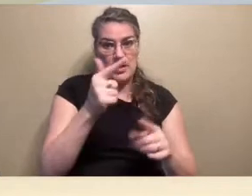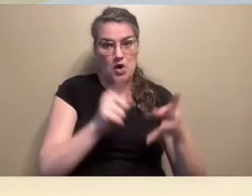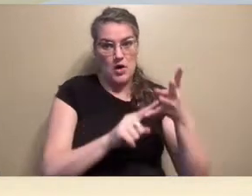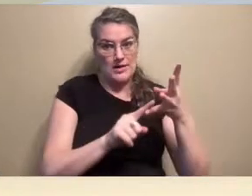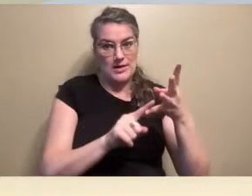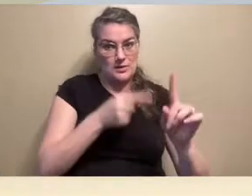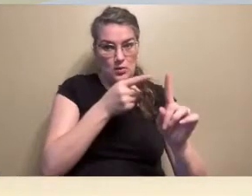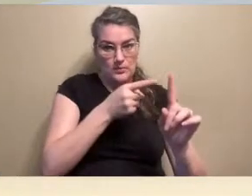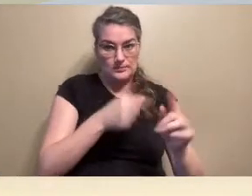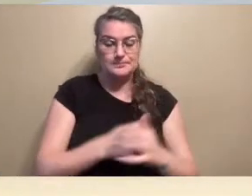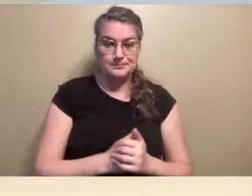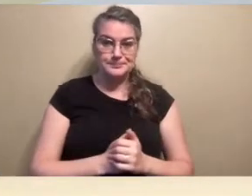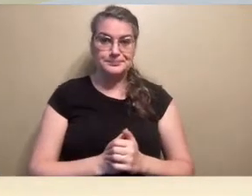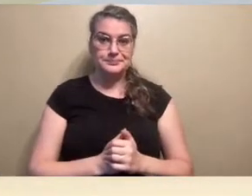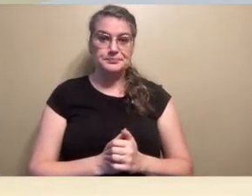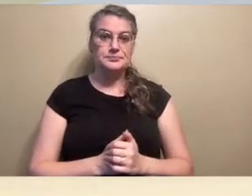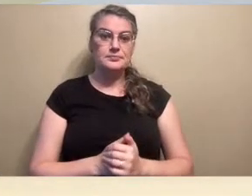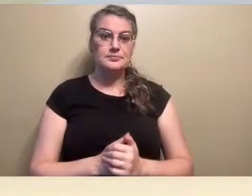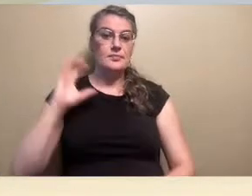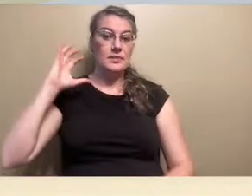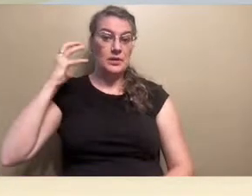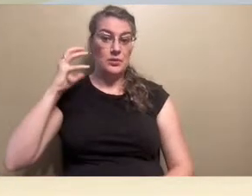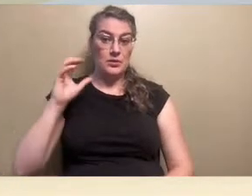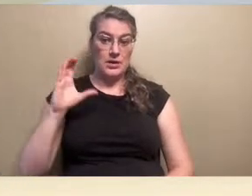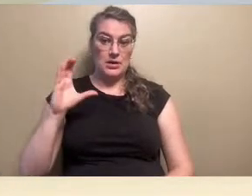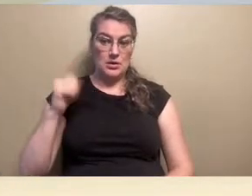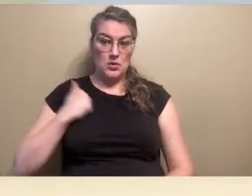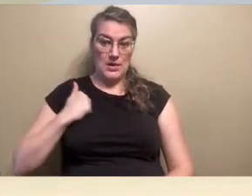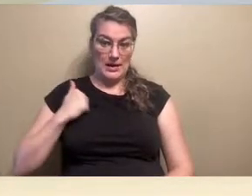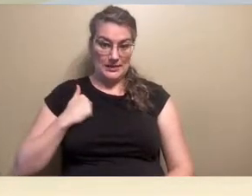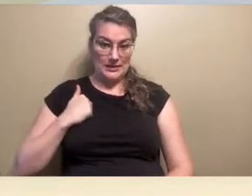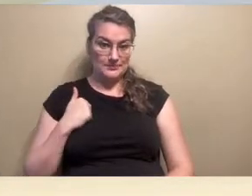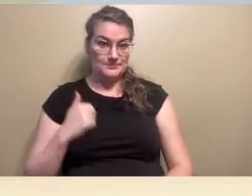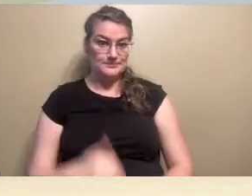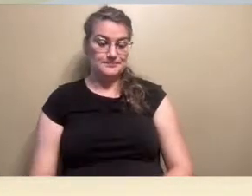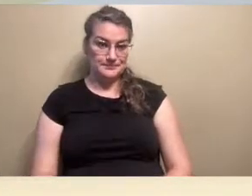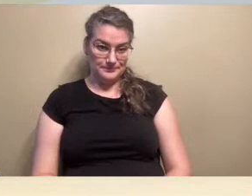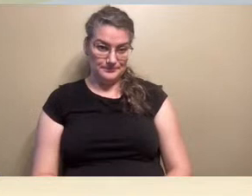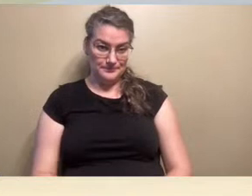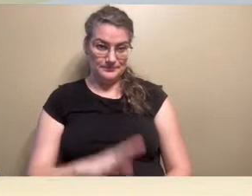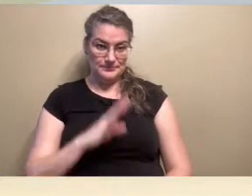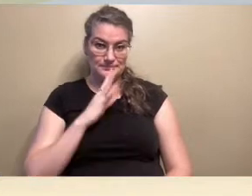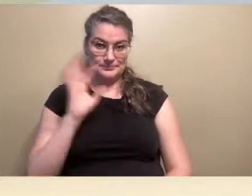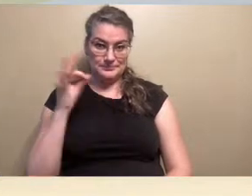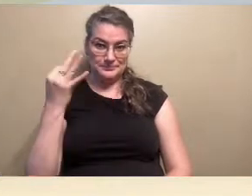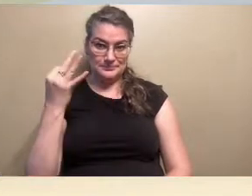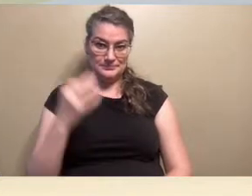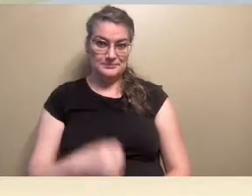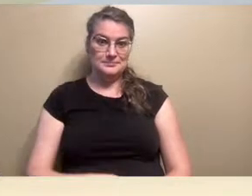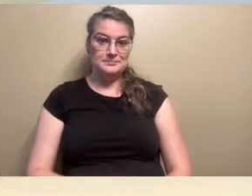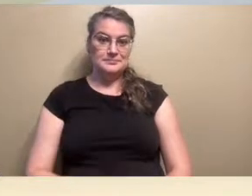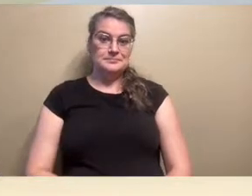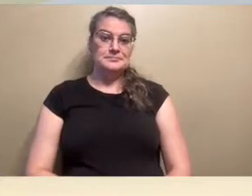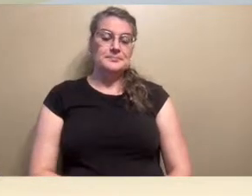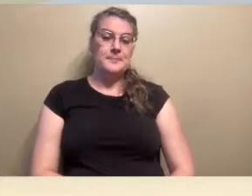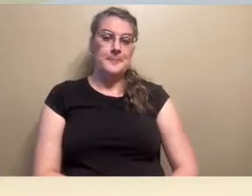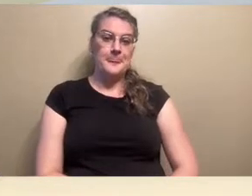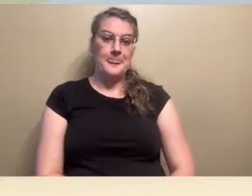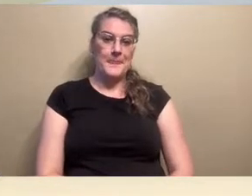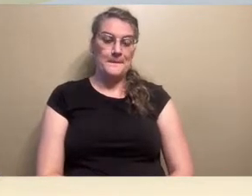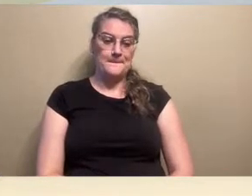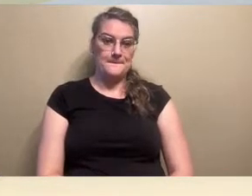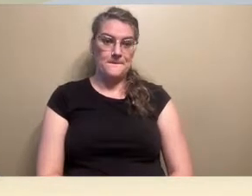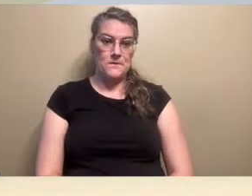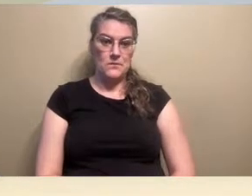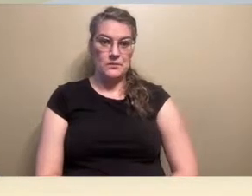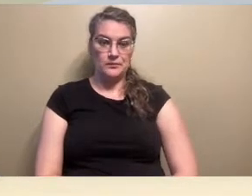Gabrielle Drummond, Radio-Canada. Bonjour, Dr. Morrison. Alors, ma question, c'est en français. Alors, c'est par rapport à